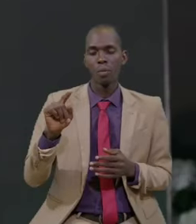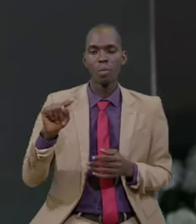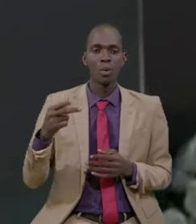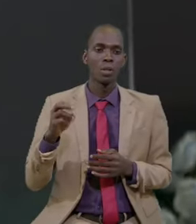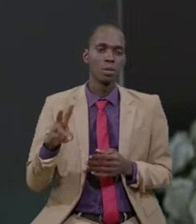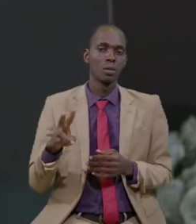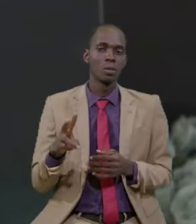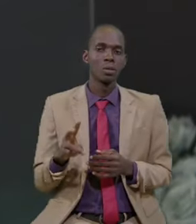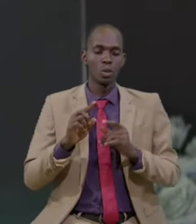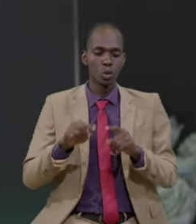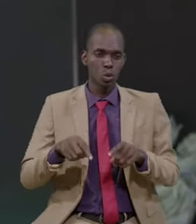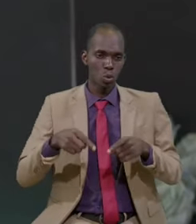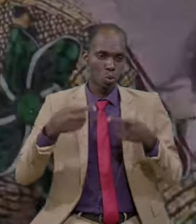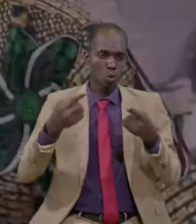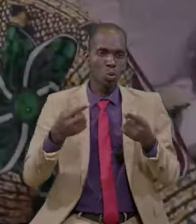Ça commence avec,